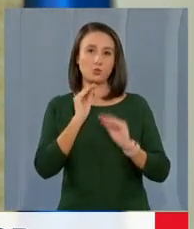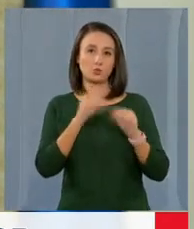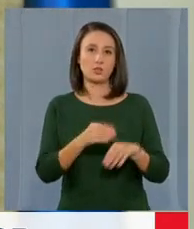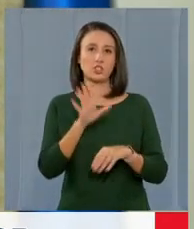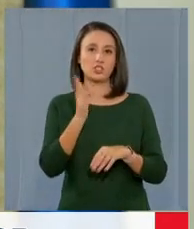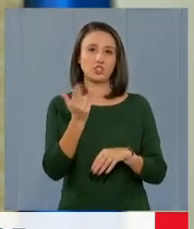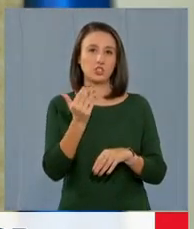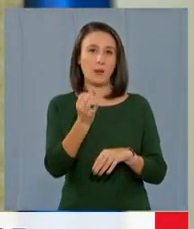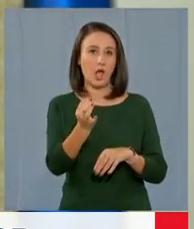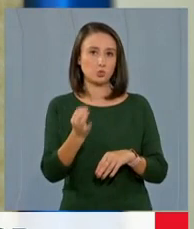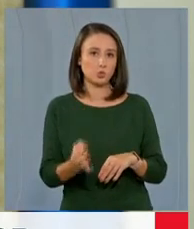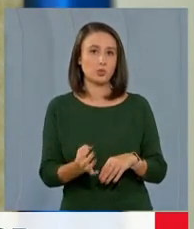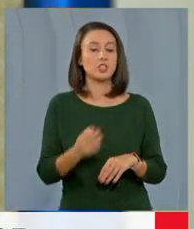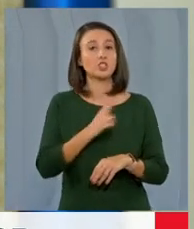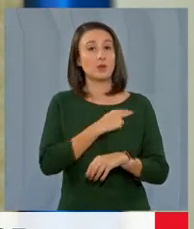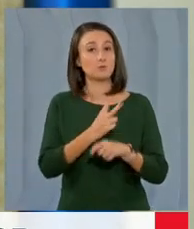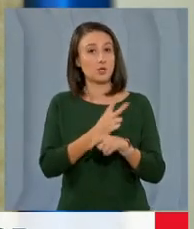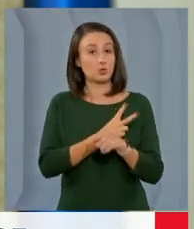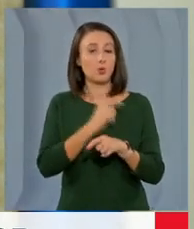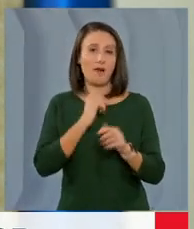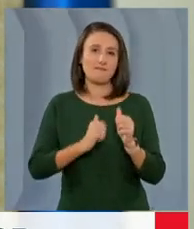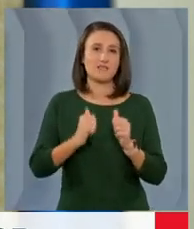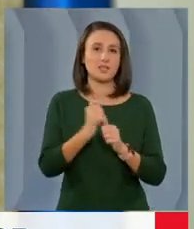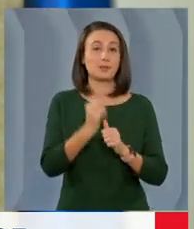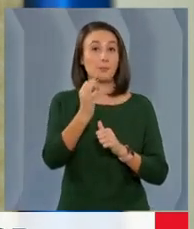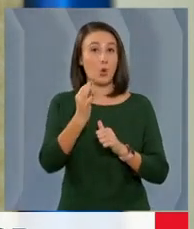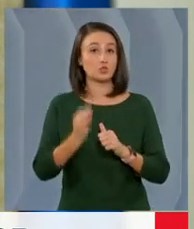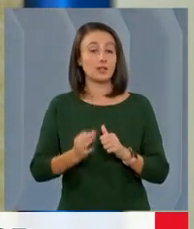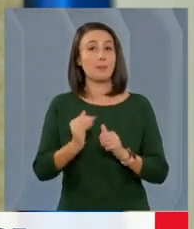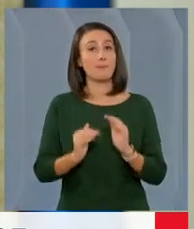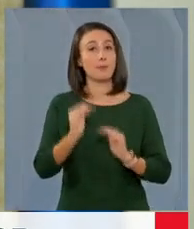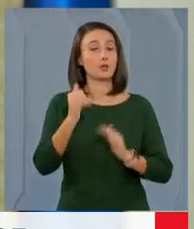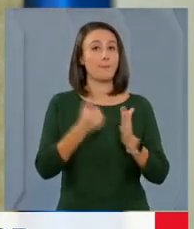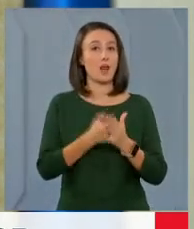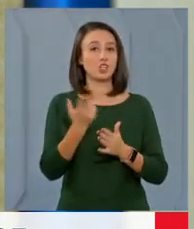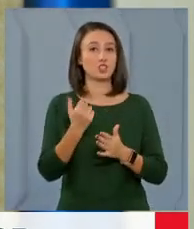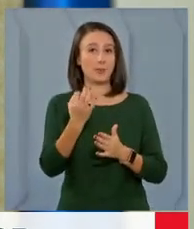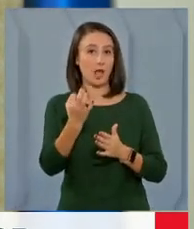peste 15%. Șeful statului a avansat un procent de majorare de până la